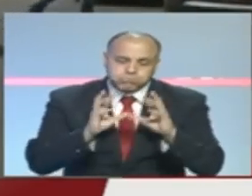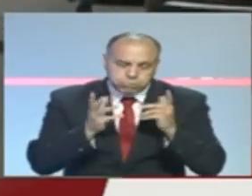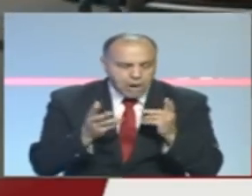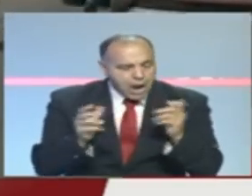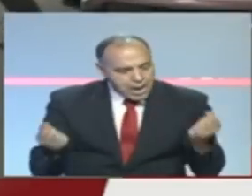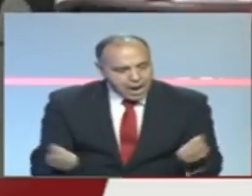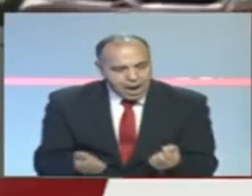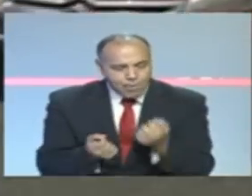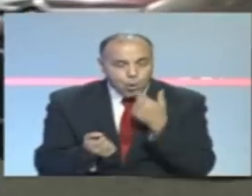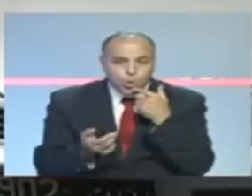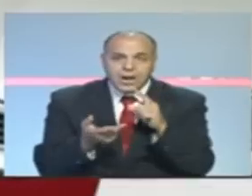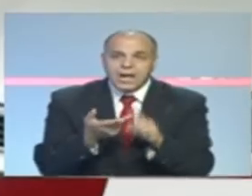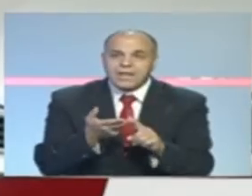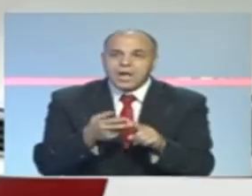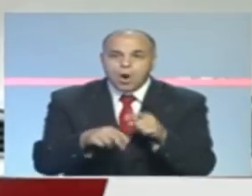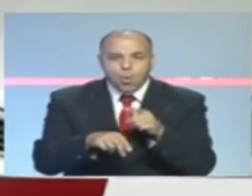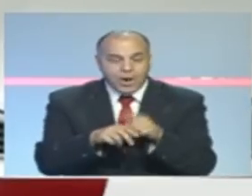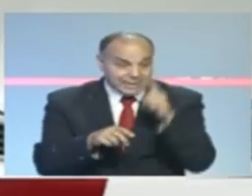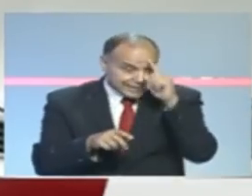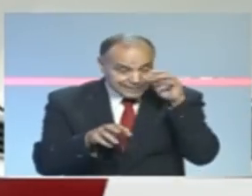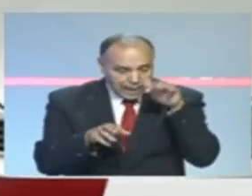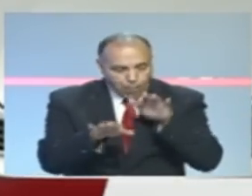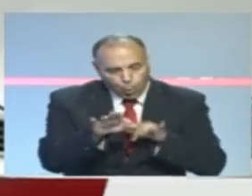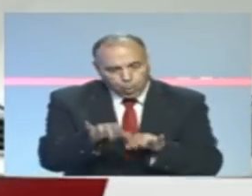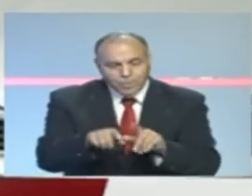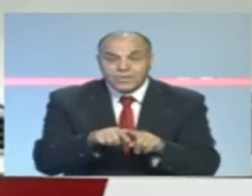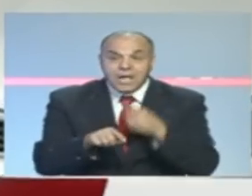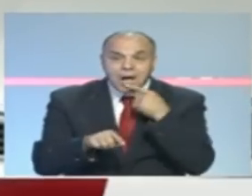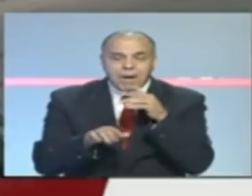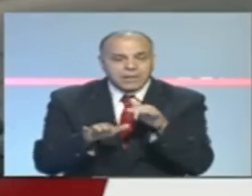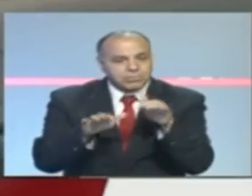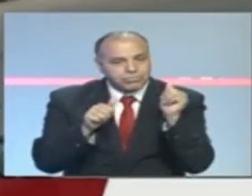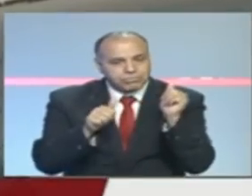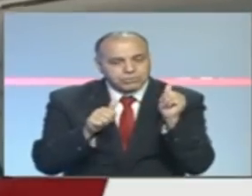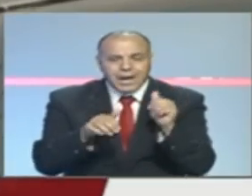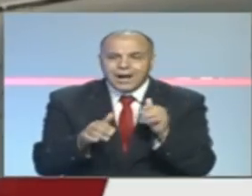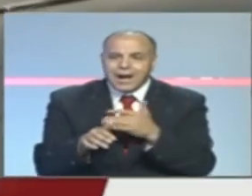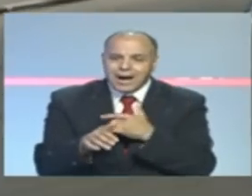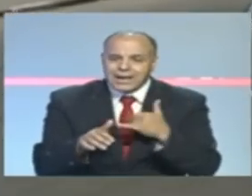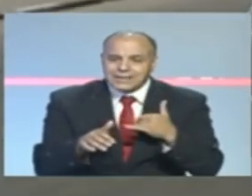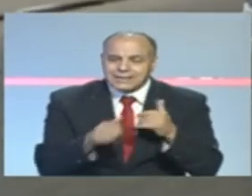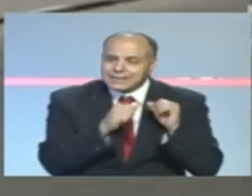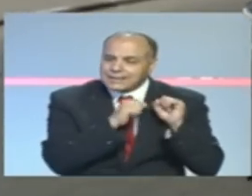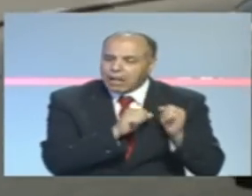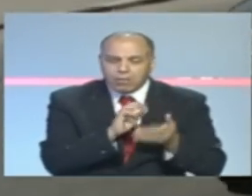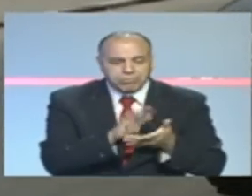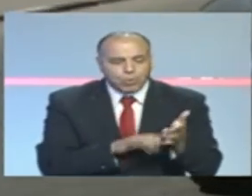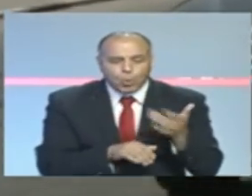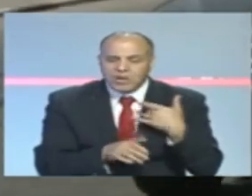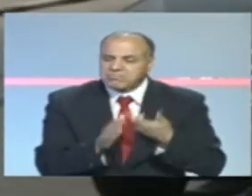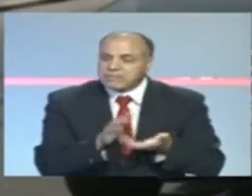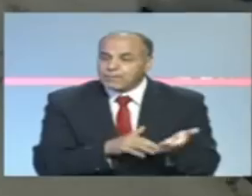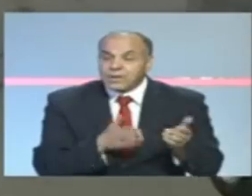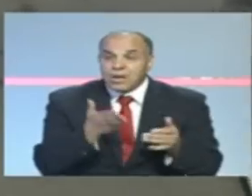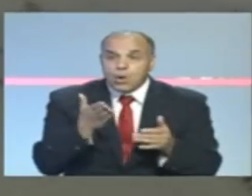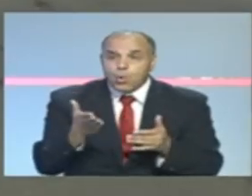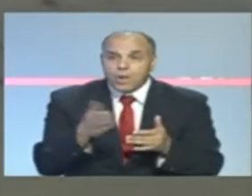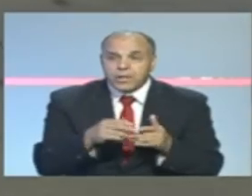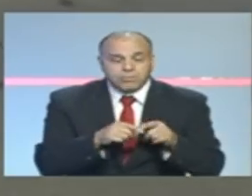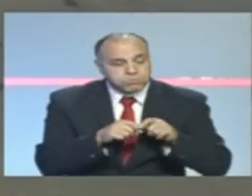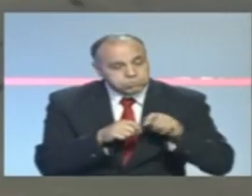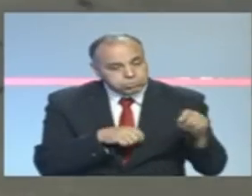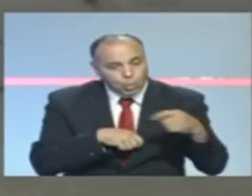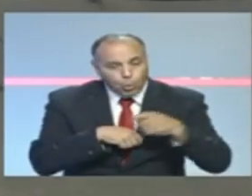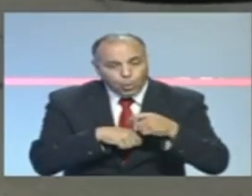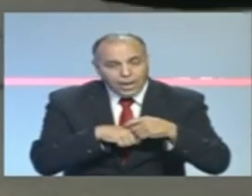التي تاتي في وقت ثروتنا بعد التخلي عن اجراءات للحجر الصحي الشامله وتمديد فتره